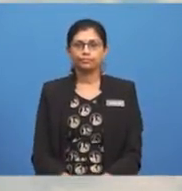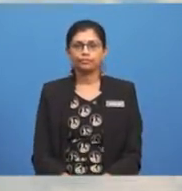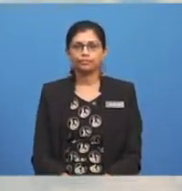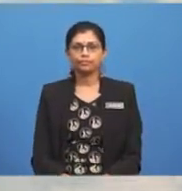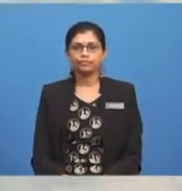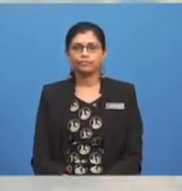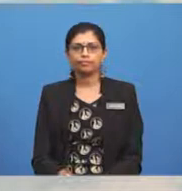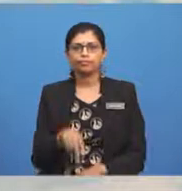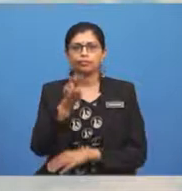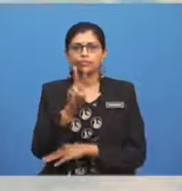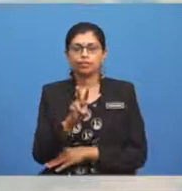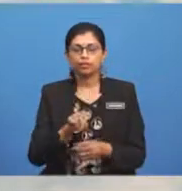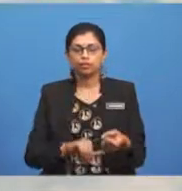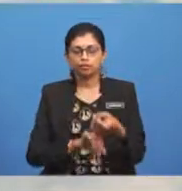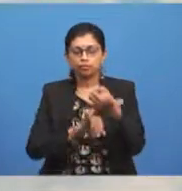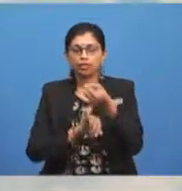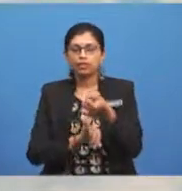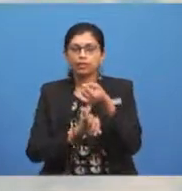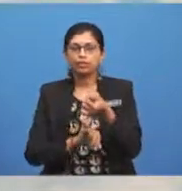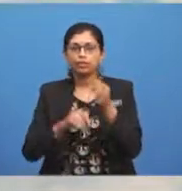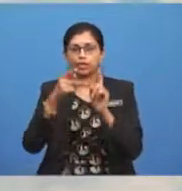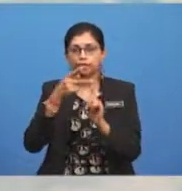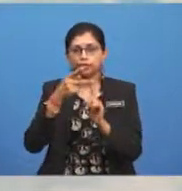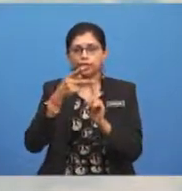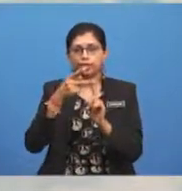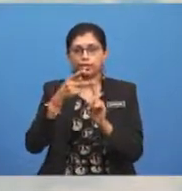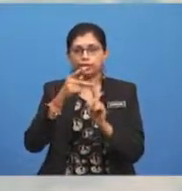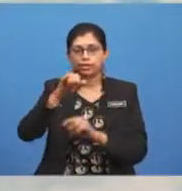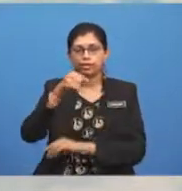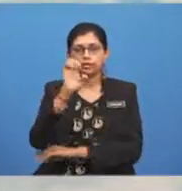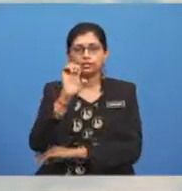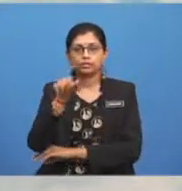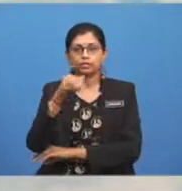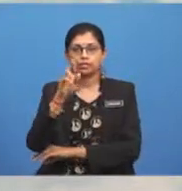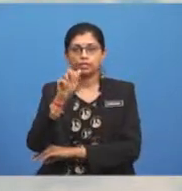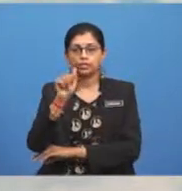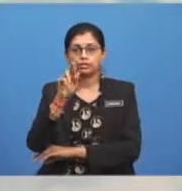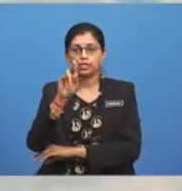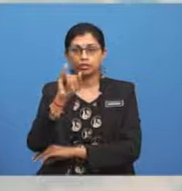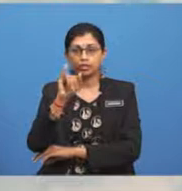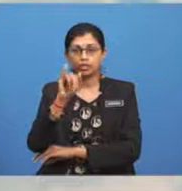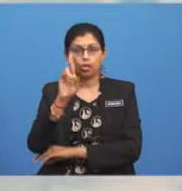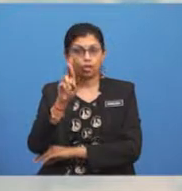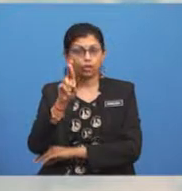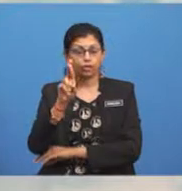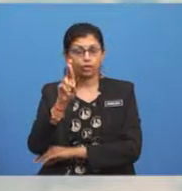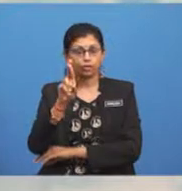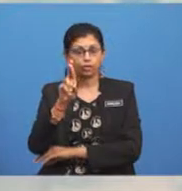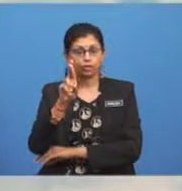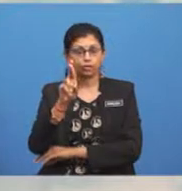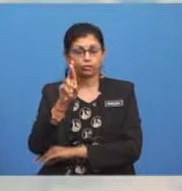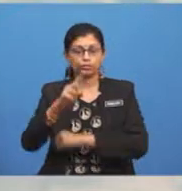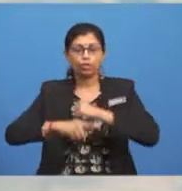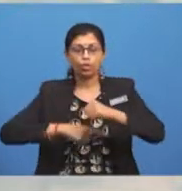V hanya bergantung kepada jejari R iaitu orbit